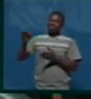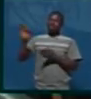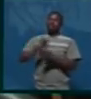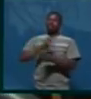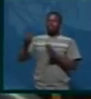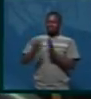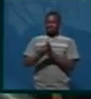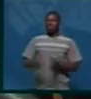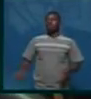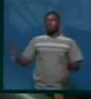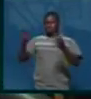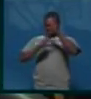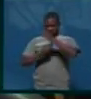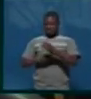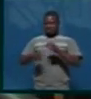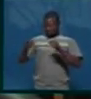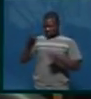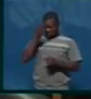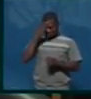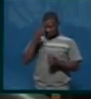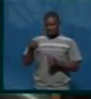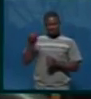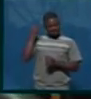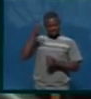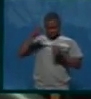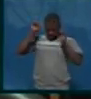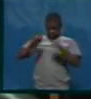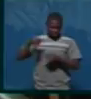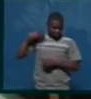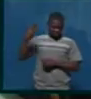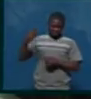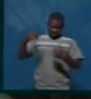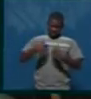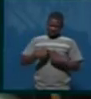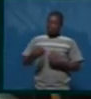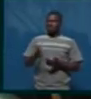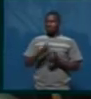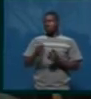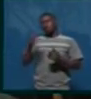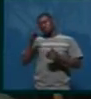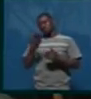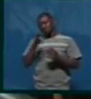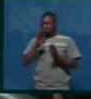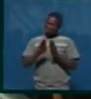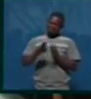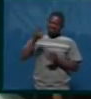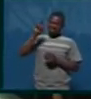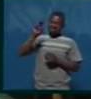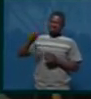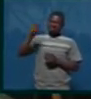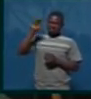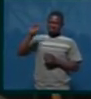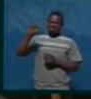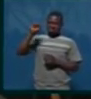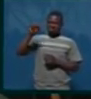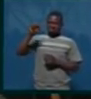compétences de nos enseignants, ils pourront effectivement avoir le minimum, le master, ce qui va leur permettre d'enseigner